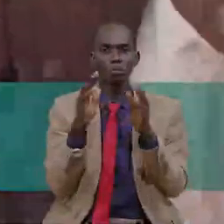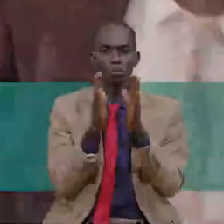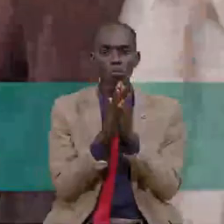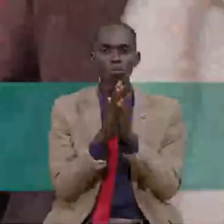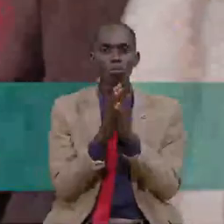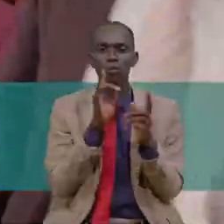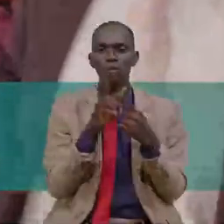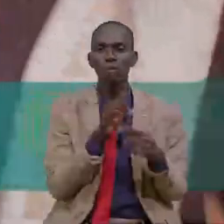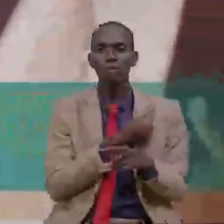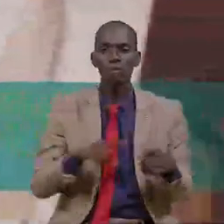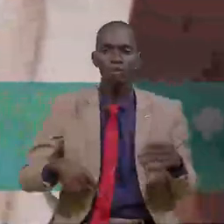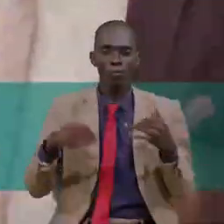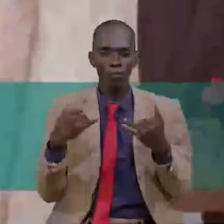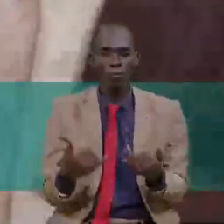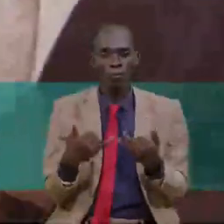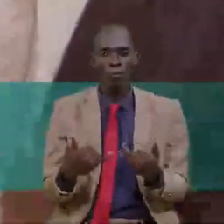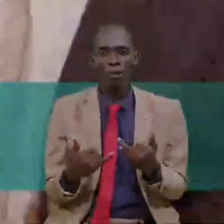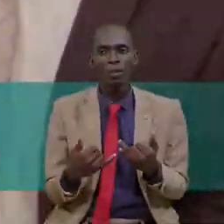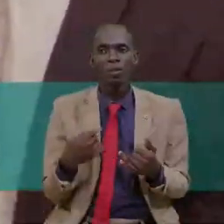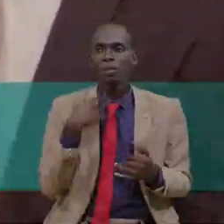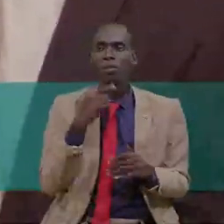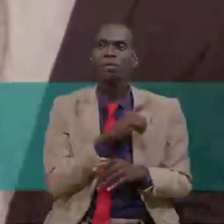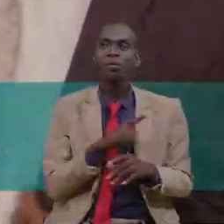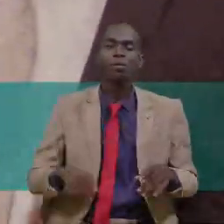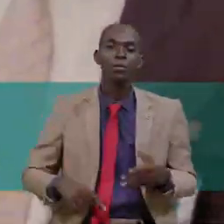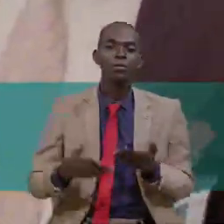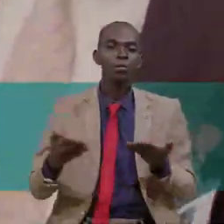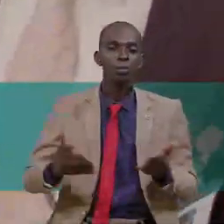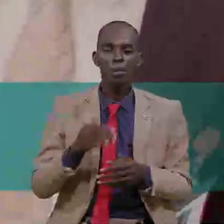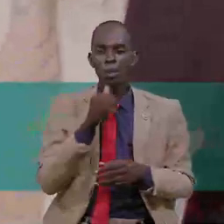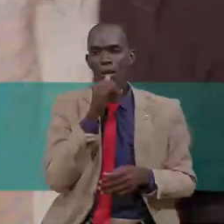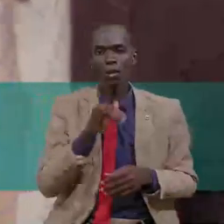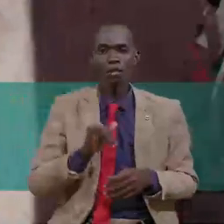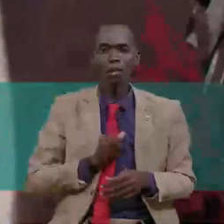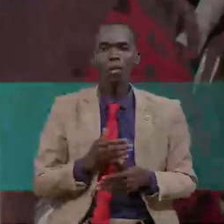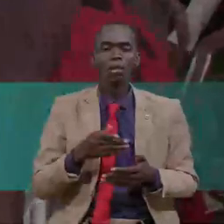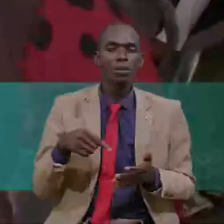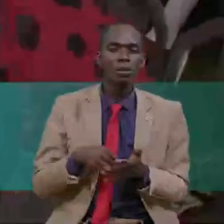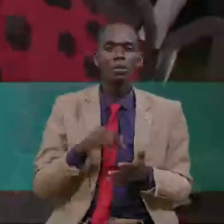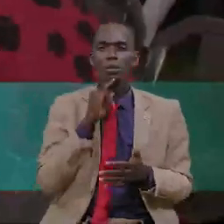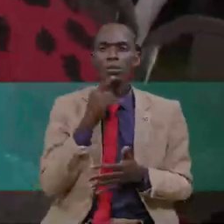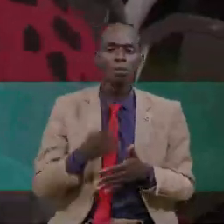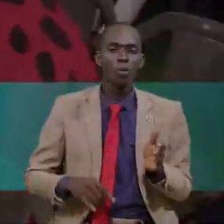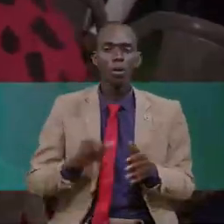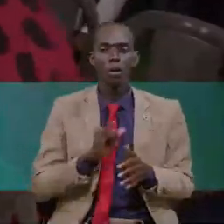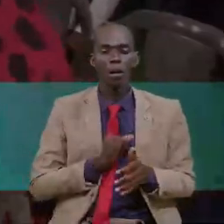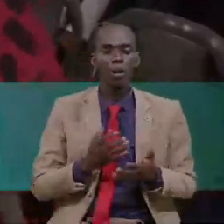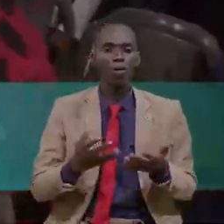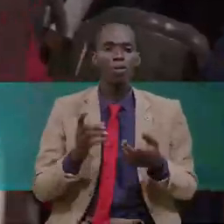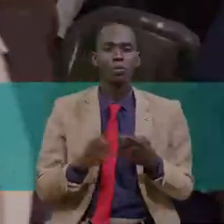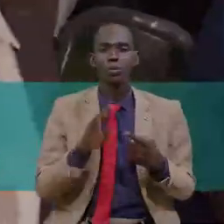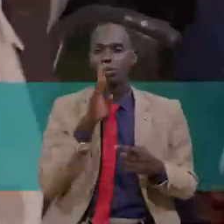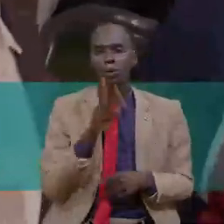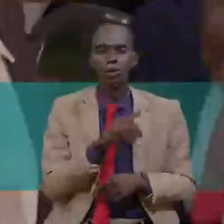comme prions, parlons Seigneur. Et disons Seigneur, nous voici, me voici Seigneur, voici ce que je veux